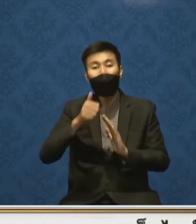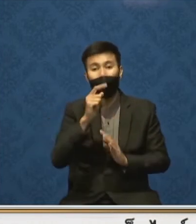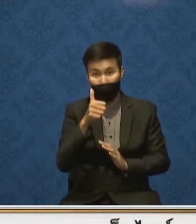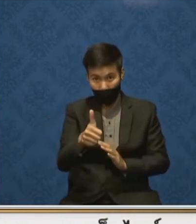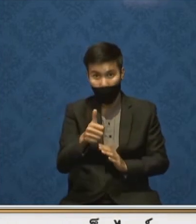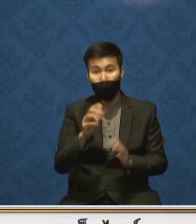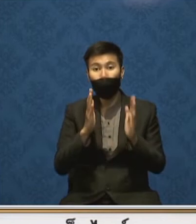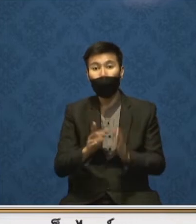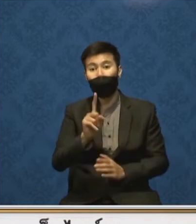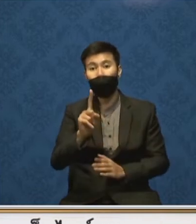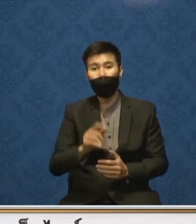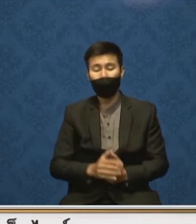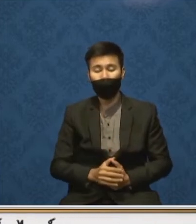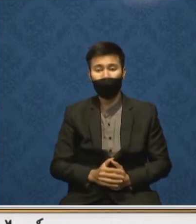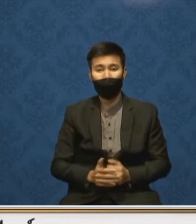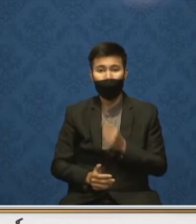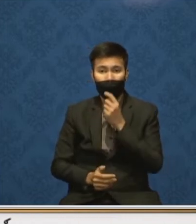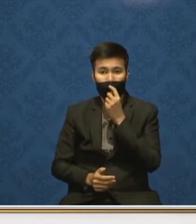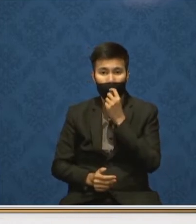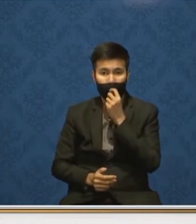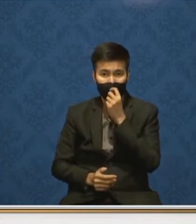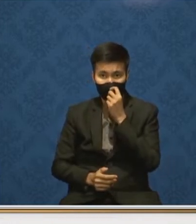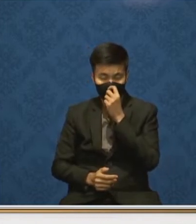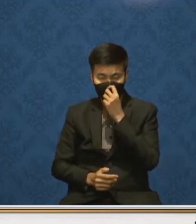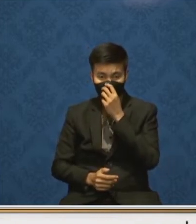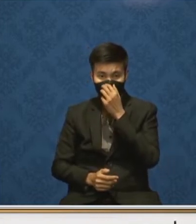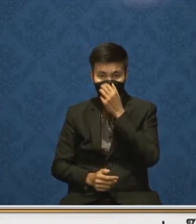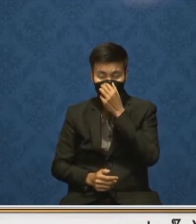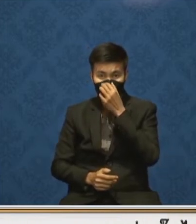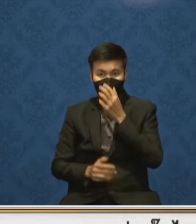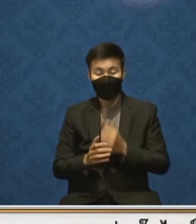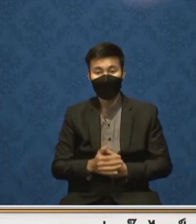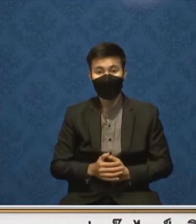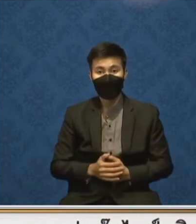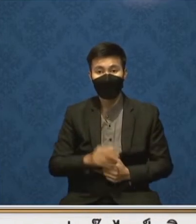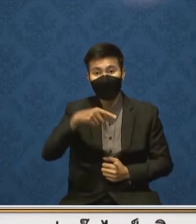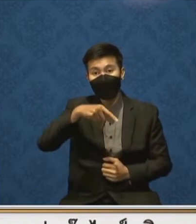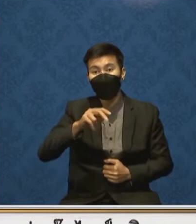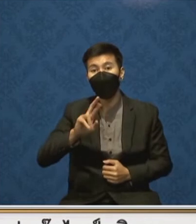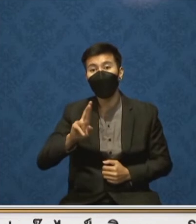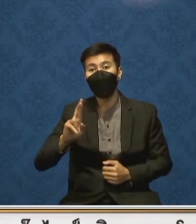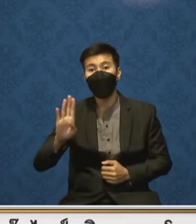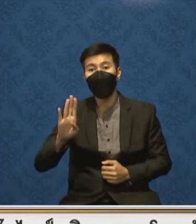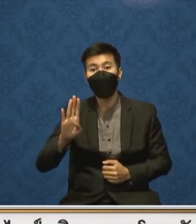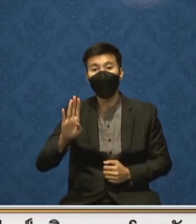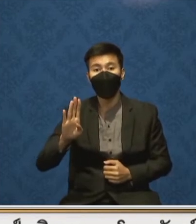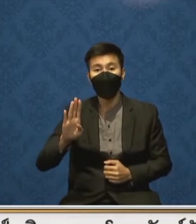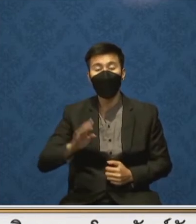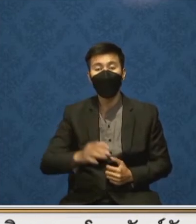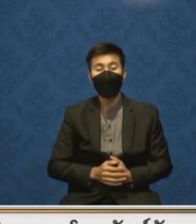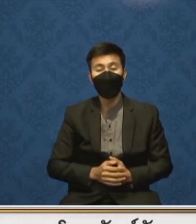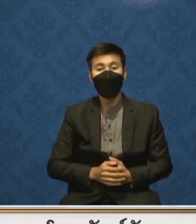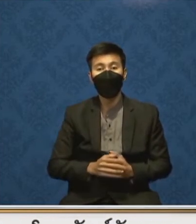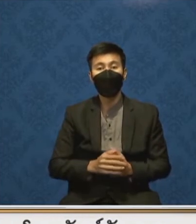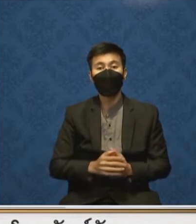คอยยำค่ะ ว่าว่าปกติร้องภัชมัหยัด งบประมาณ เอาไฟลงได้ค่ะ